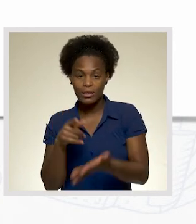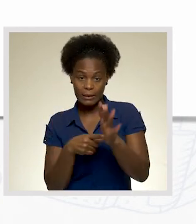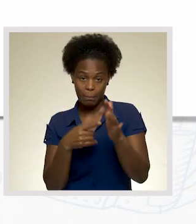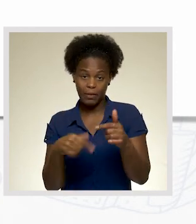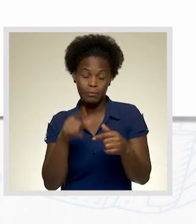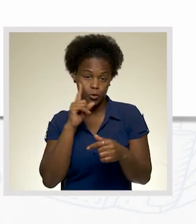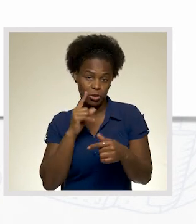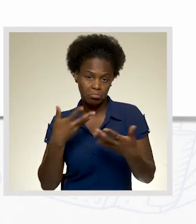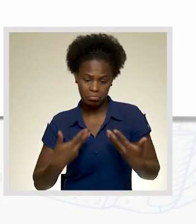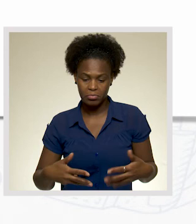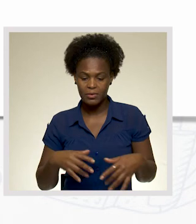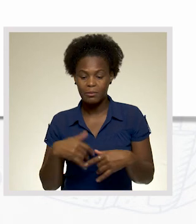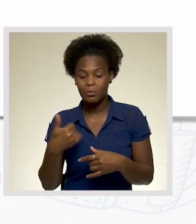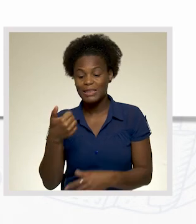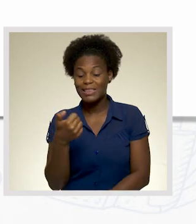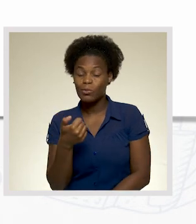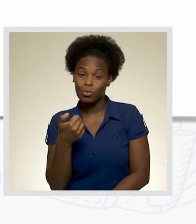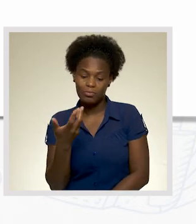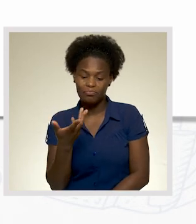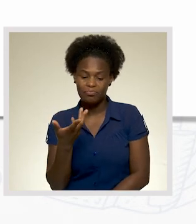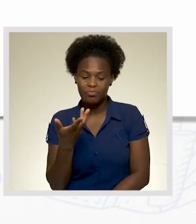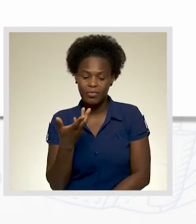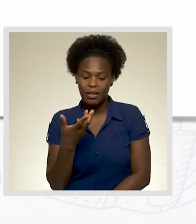comme exemple. Puis nous avons 5